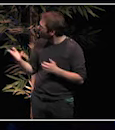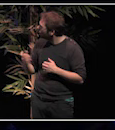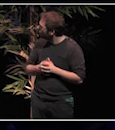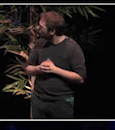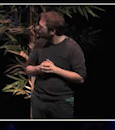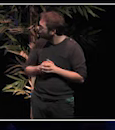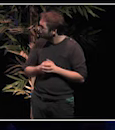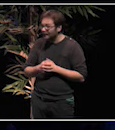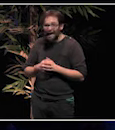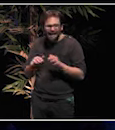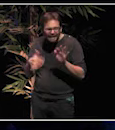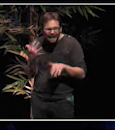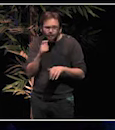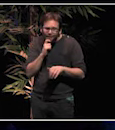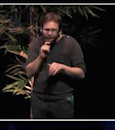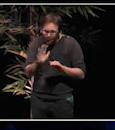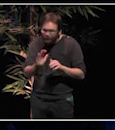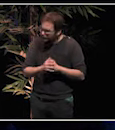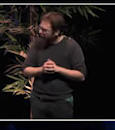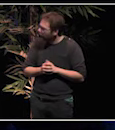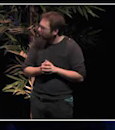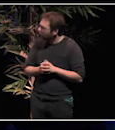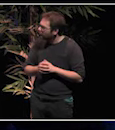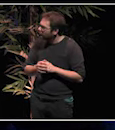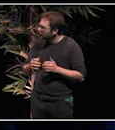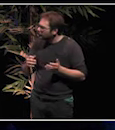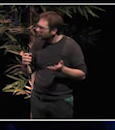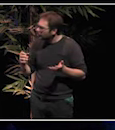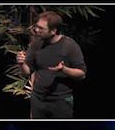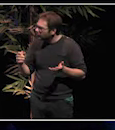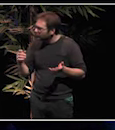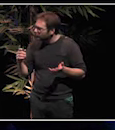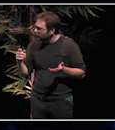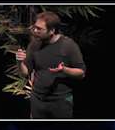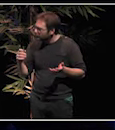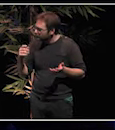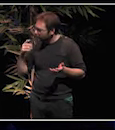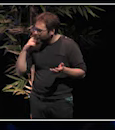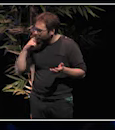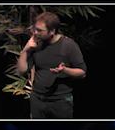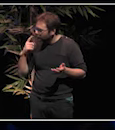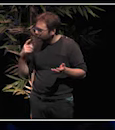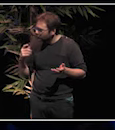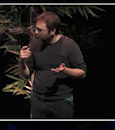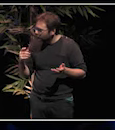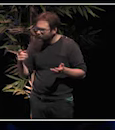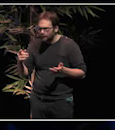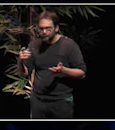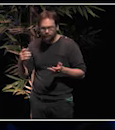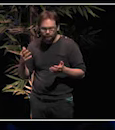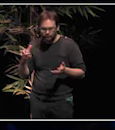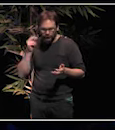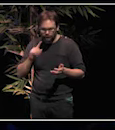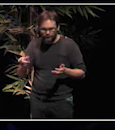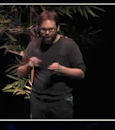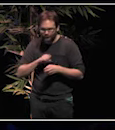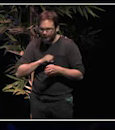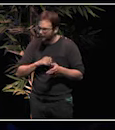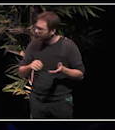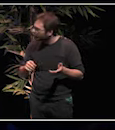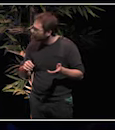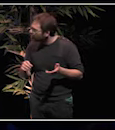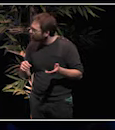Et ben, là, on n'est encore pas tout à fait à 15. Donc vous voyez que la différence est quand même assez nette. D'un côté, on fait du footing. Là, elle aurait